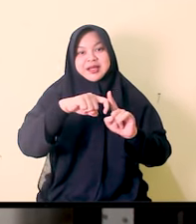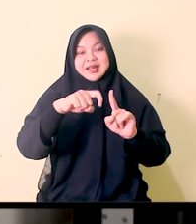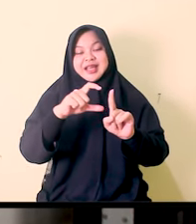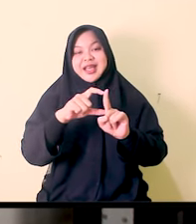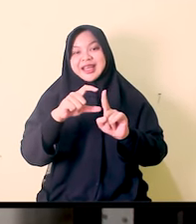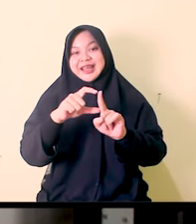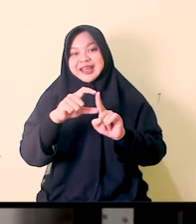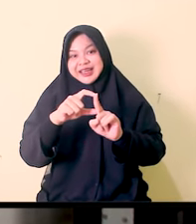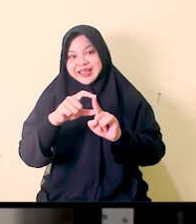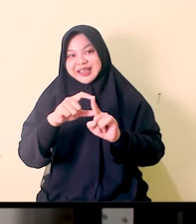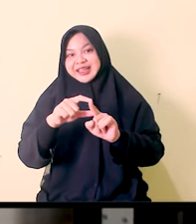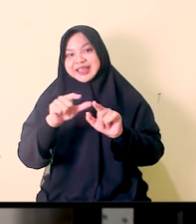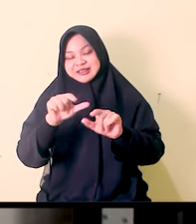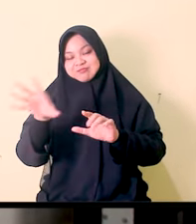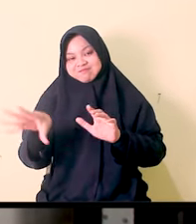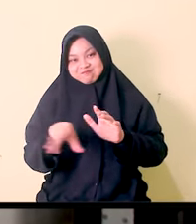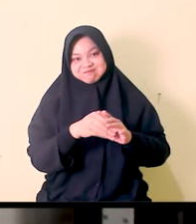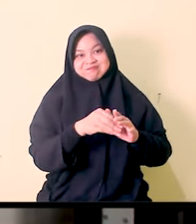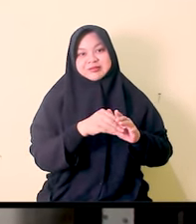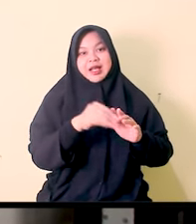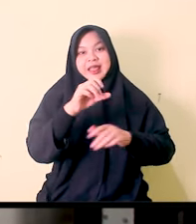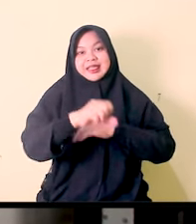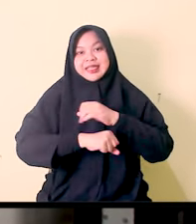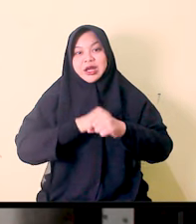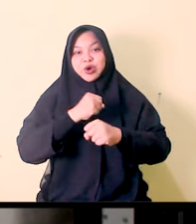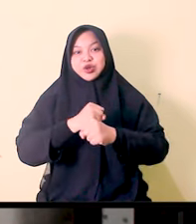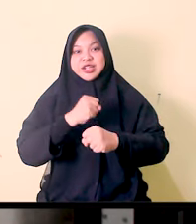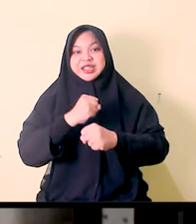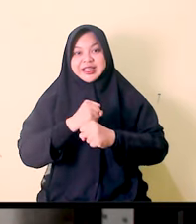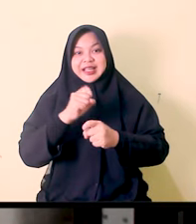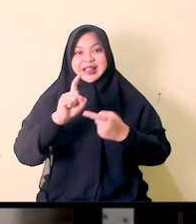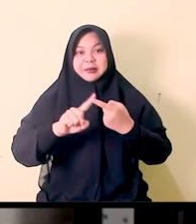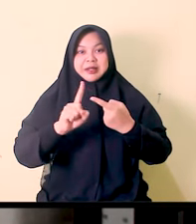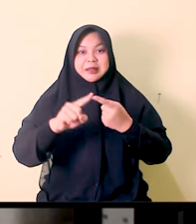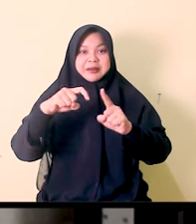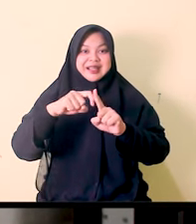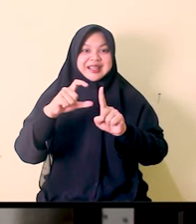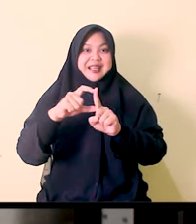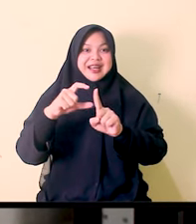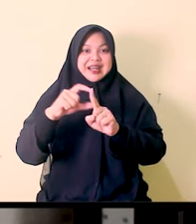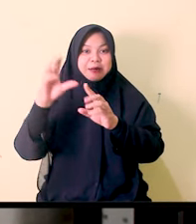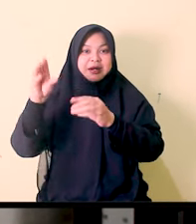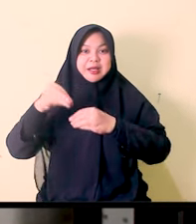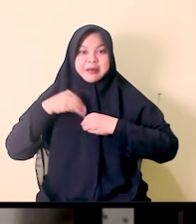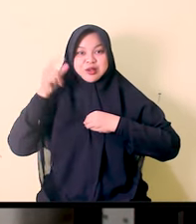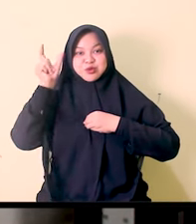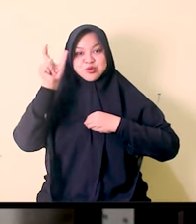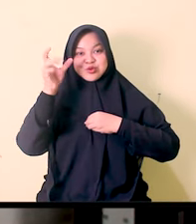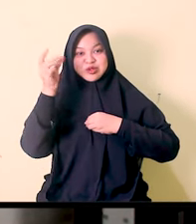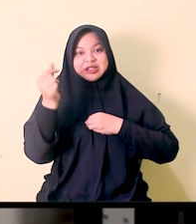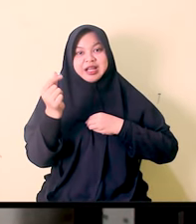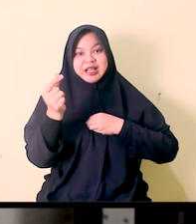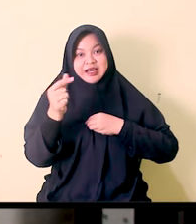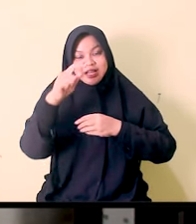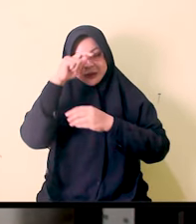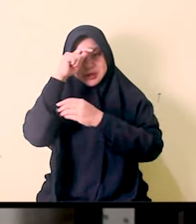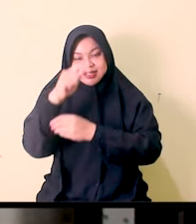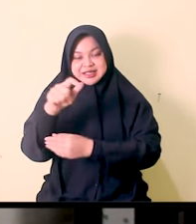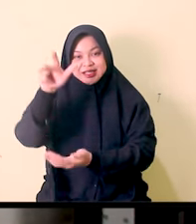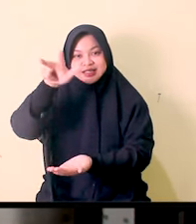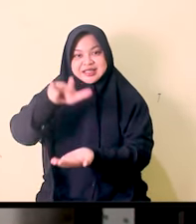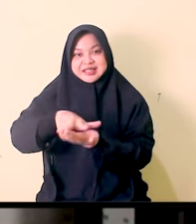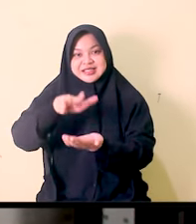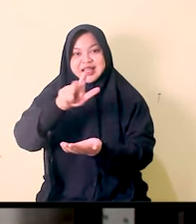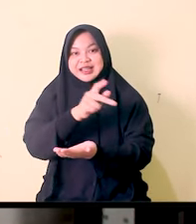kdd mendapatkan ee usulan dana dan diapresiasi dan disahkan oleh kami dan BPD